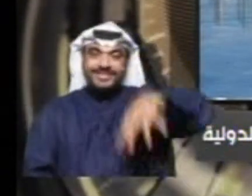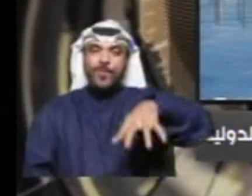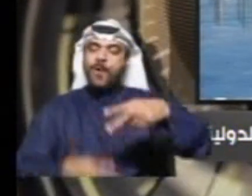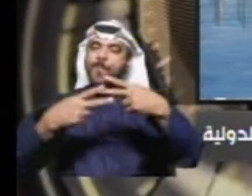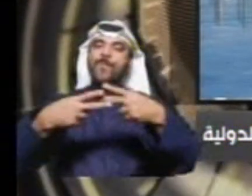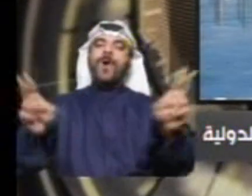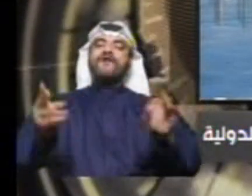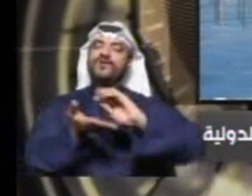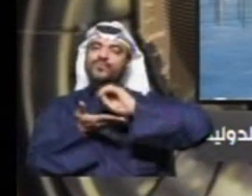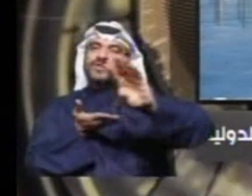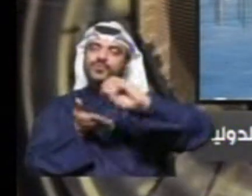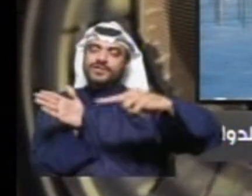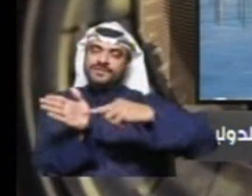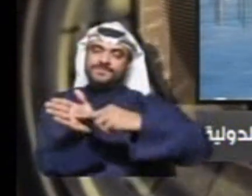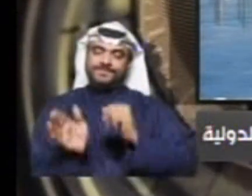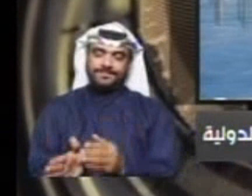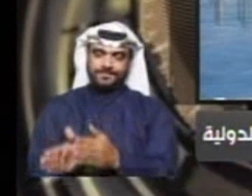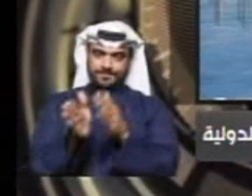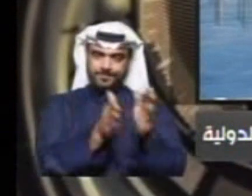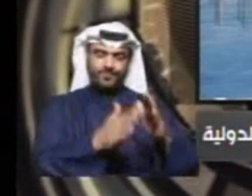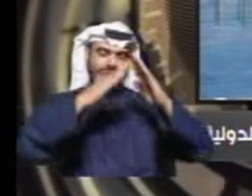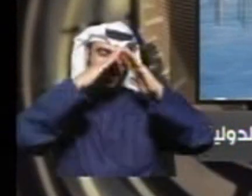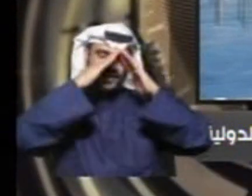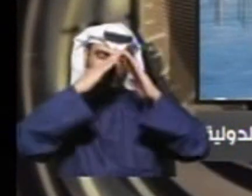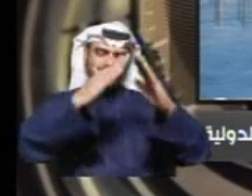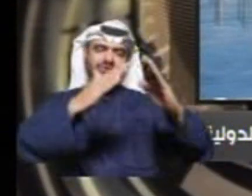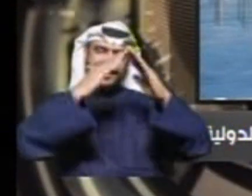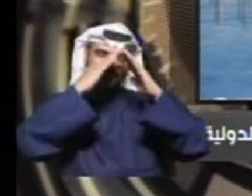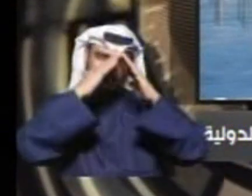الأوضاع الإقليمية القائمة. نعم. سعادة